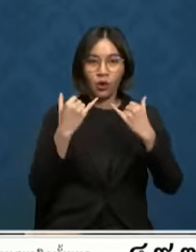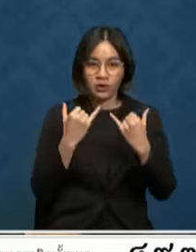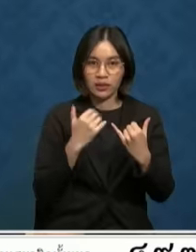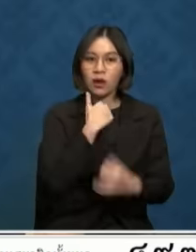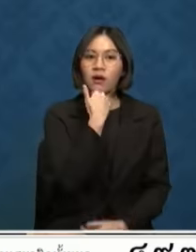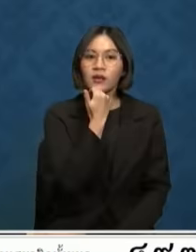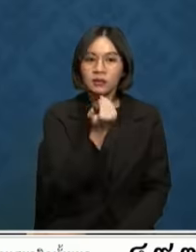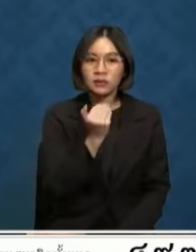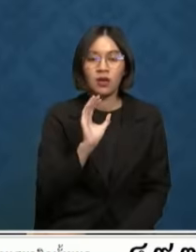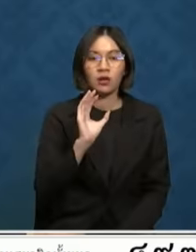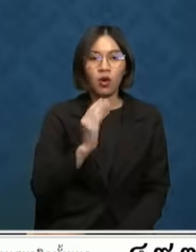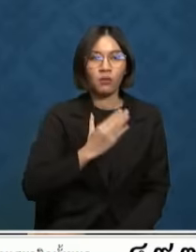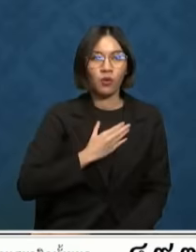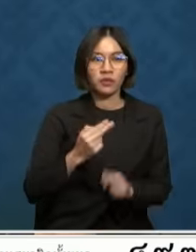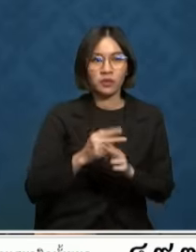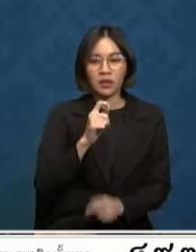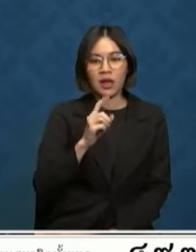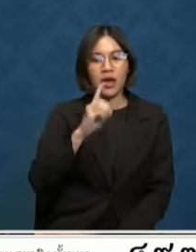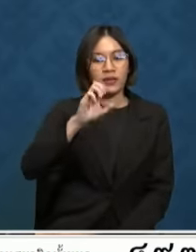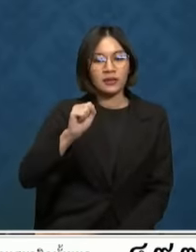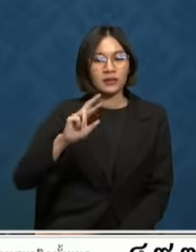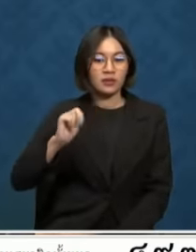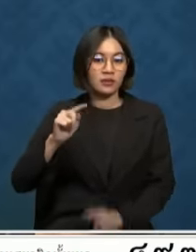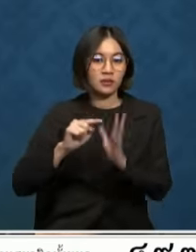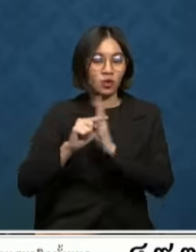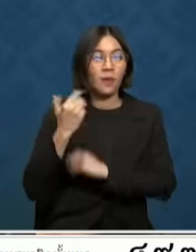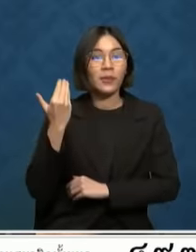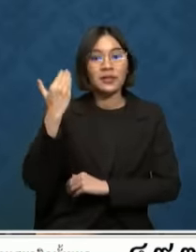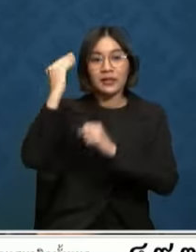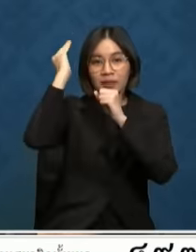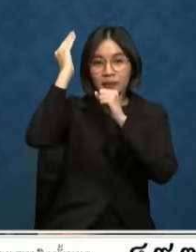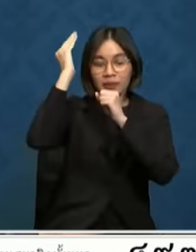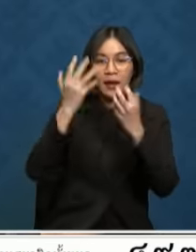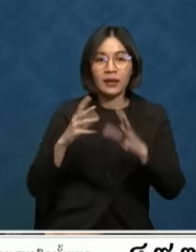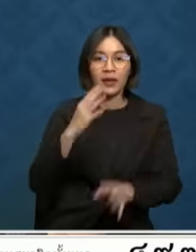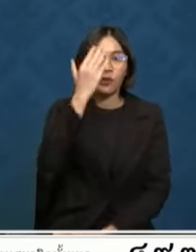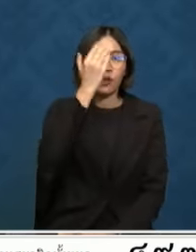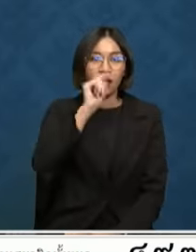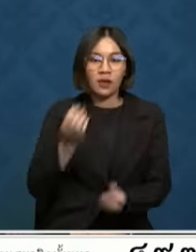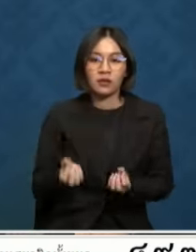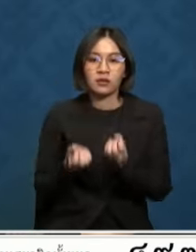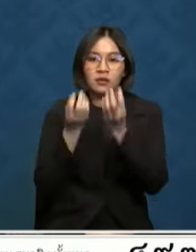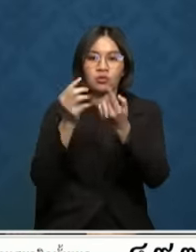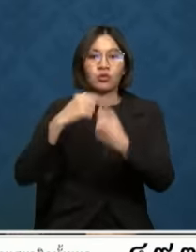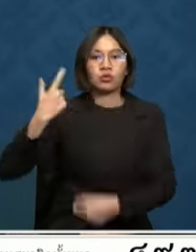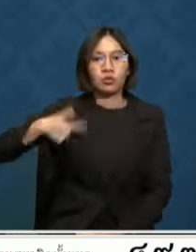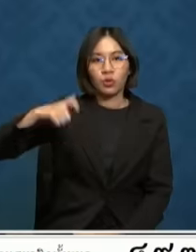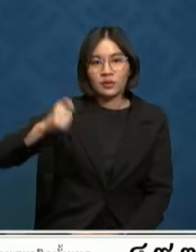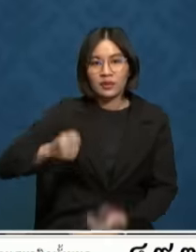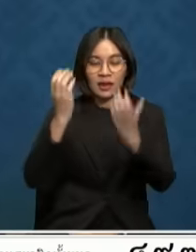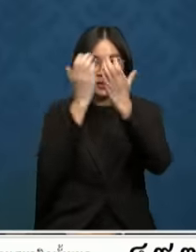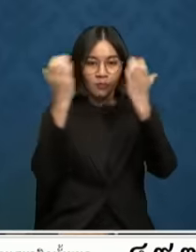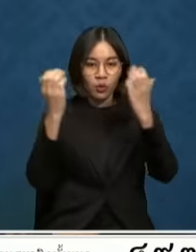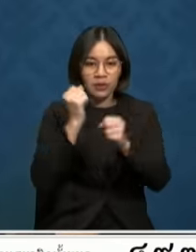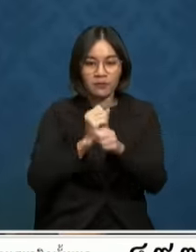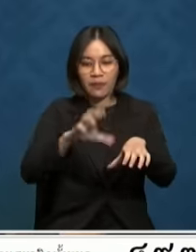วาจาของผมอดิศรเเกตและของเพื่อนสมาชิกที่อภิปรายก่อนหน้านี้เพื่อส่งไปให้ศาลรัฐธรรมนูญหรือองค์กร